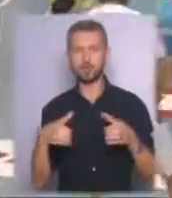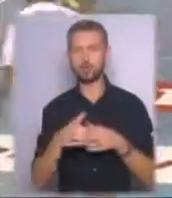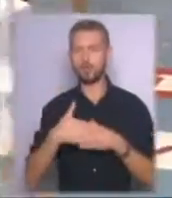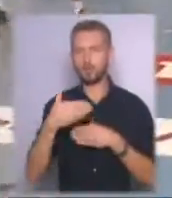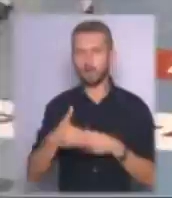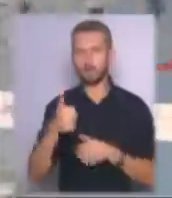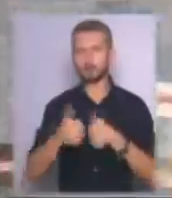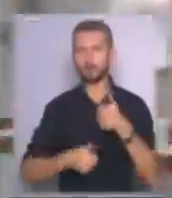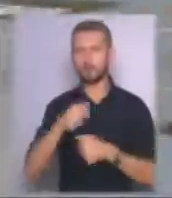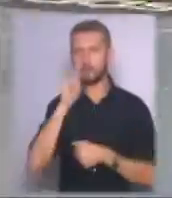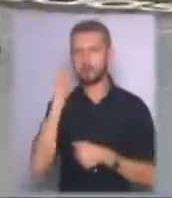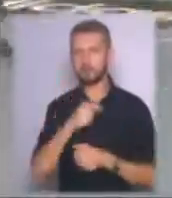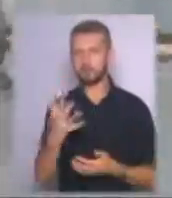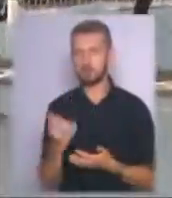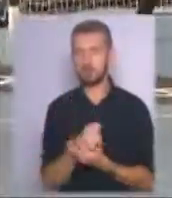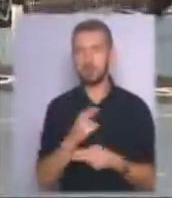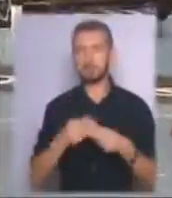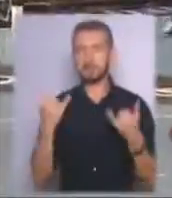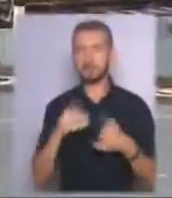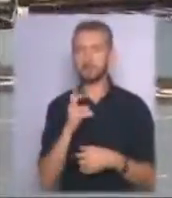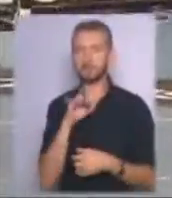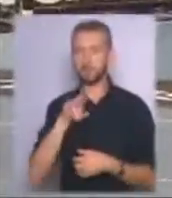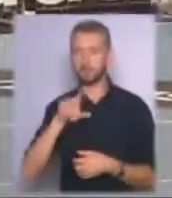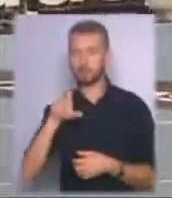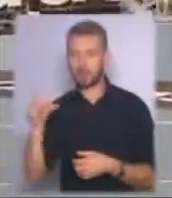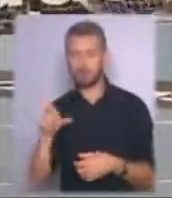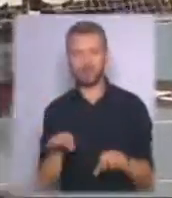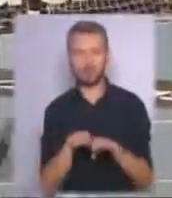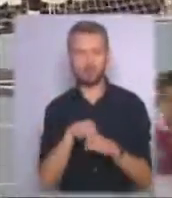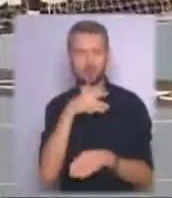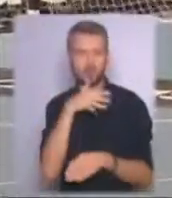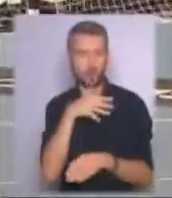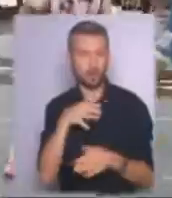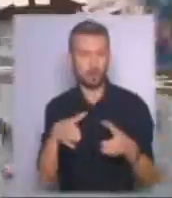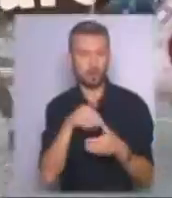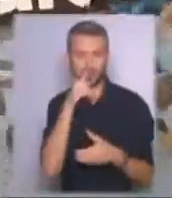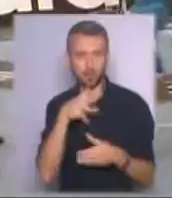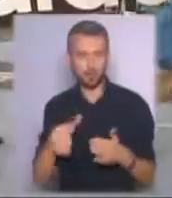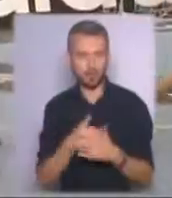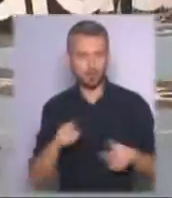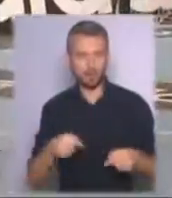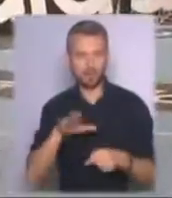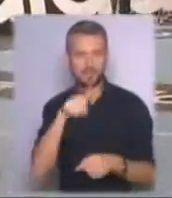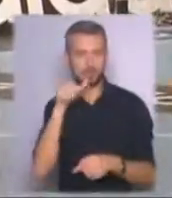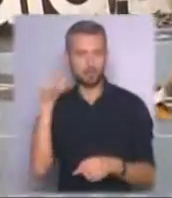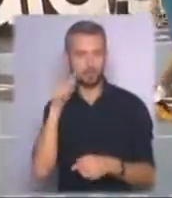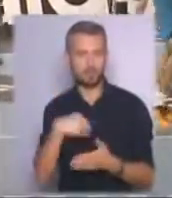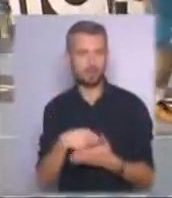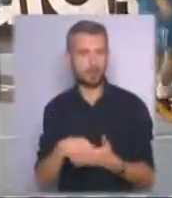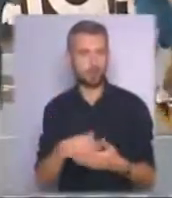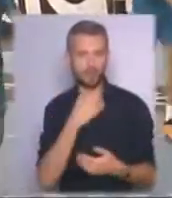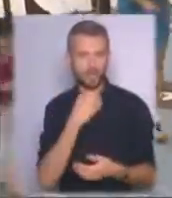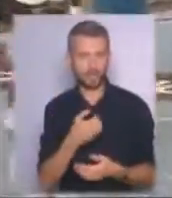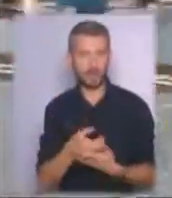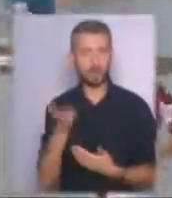суперника українцям дістався «Металург» зі Скоп'я. Схоже, македонська команда ніяк не може відновитися після минулорічної фінансової кризи.